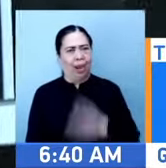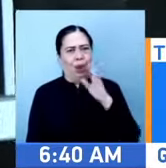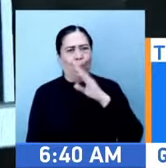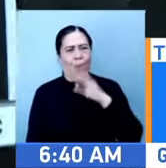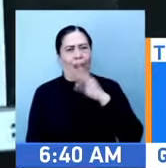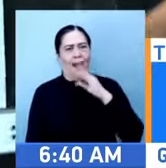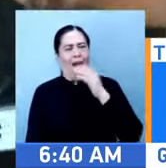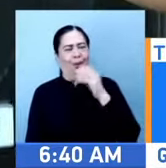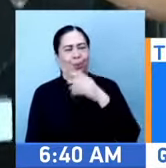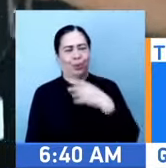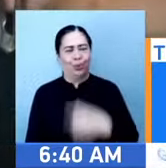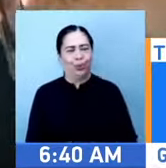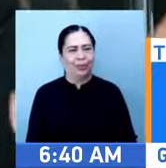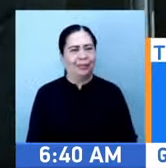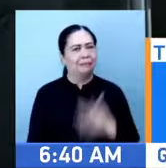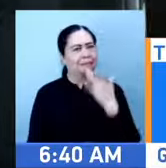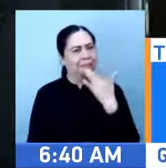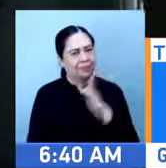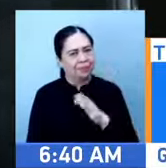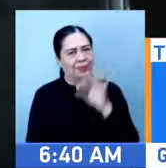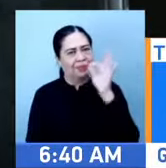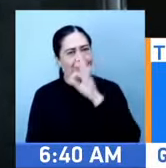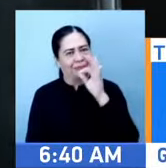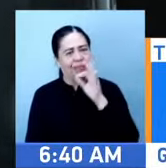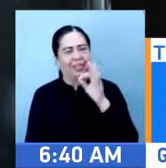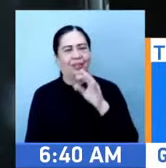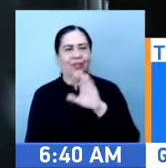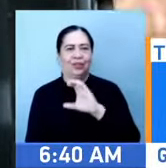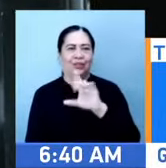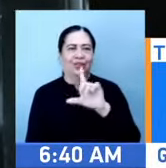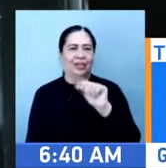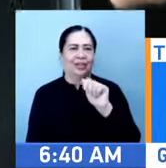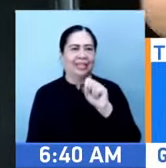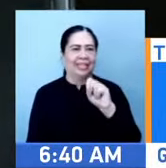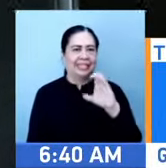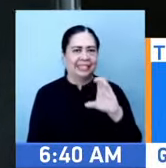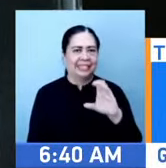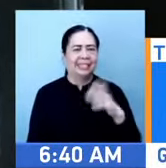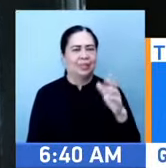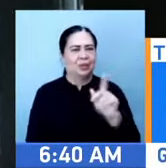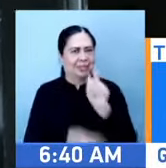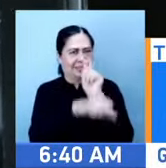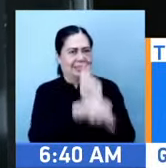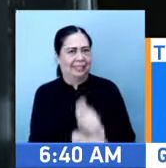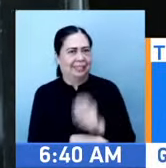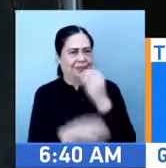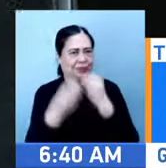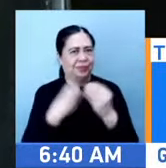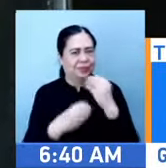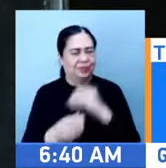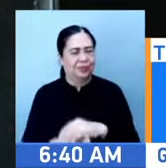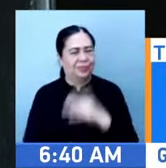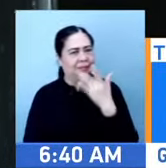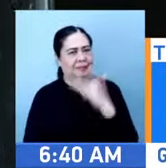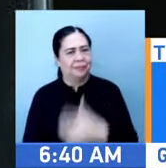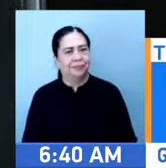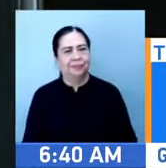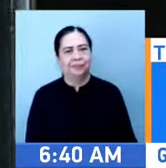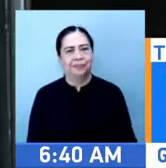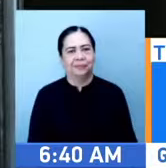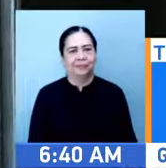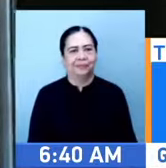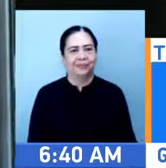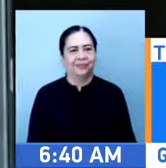sing sarap syempre ng mga Pinoy classics natin. Pati ako pinagpapawisan na sa sobrang init, Chef. Tsaka sarap. Ito na, nakakatakam. Yung mga gantong